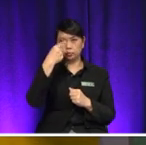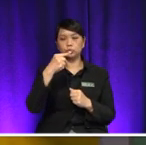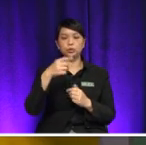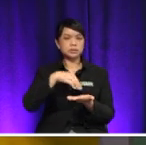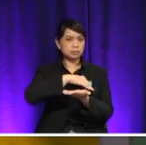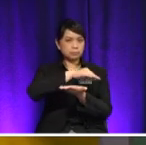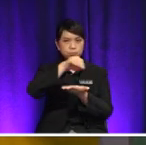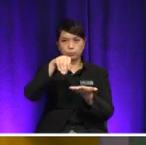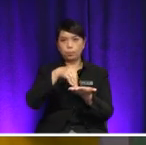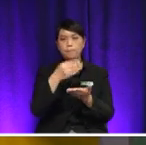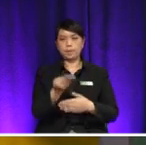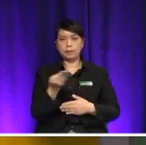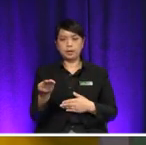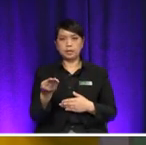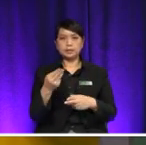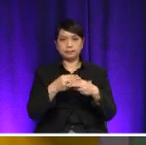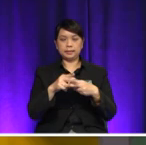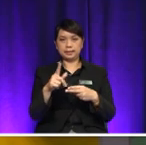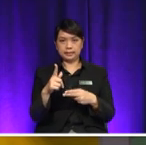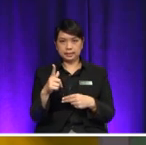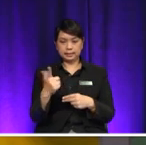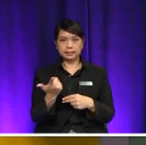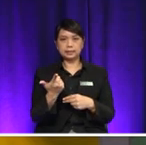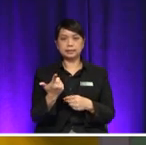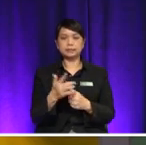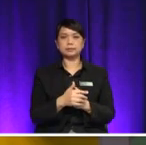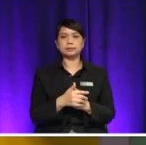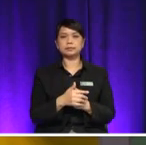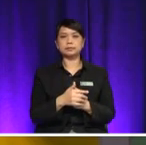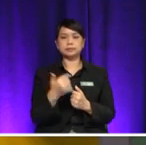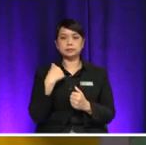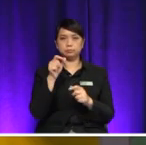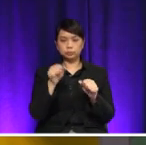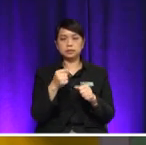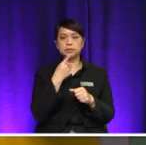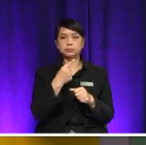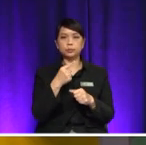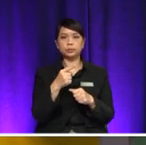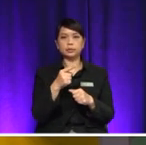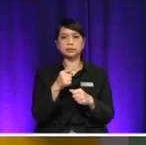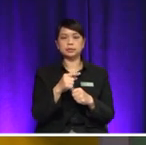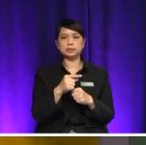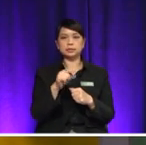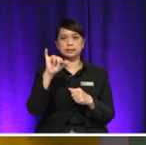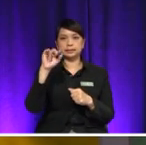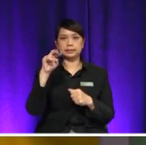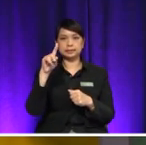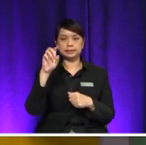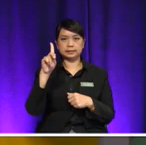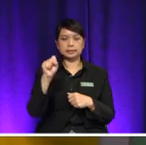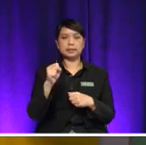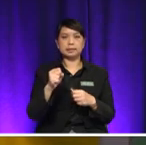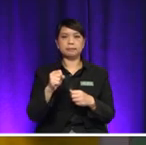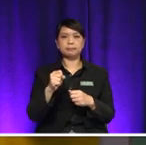dalam nama lain kita juga boleh disebut 112,5 ini adalah indeks composisi bagi pembuatan roti